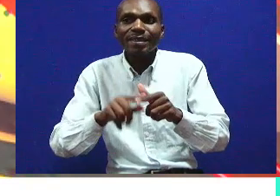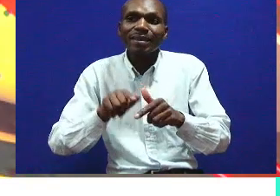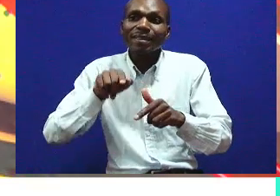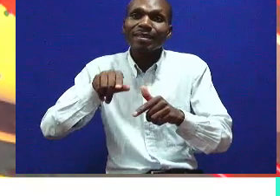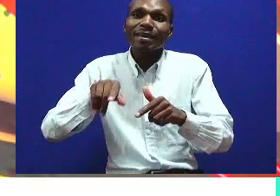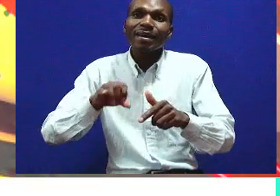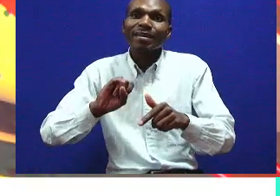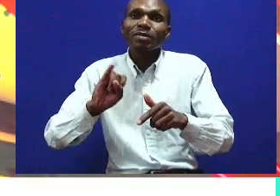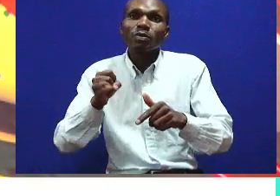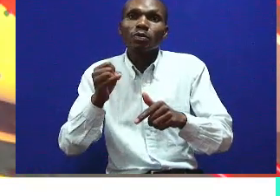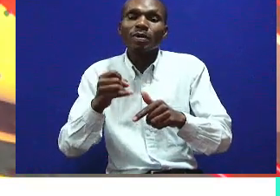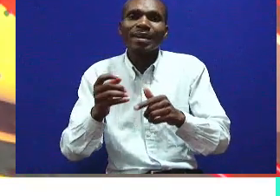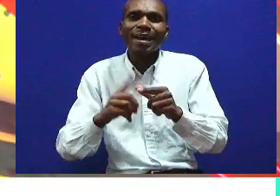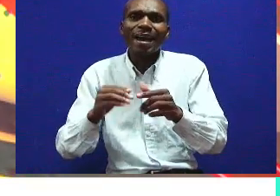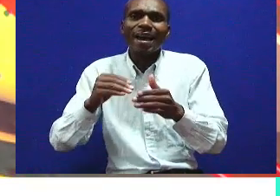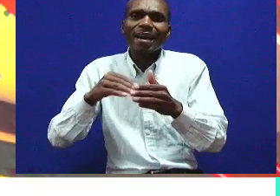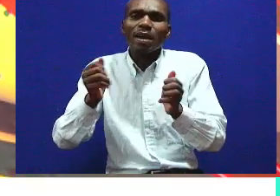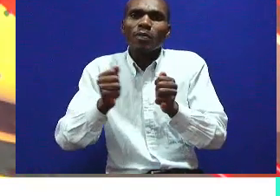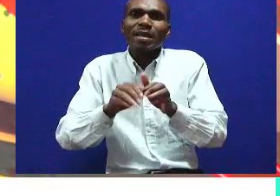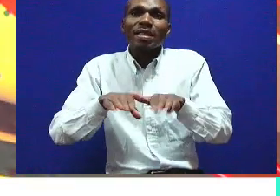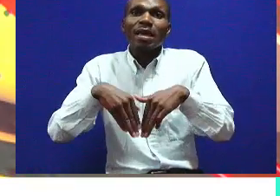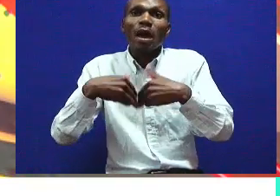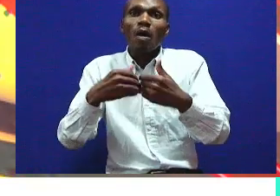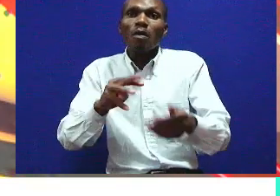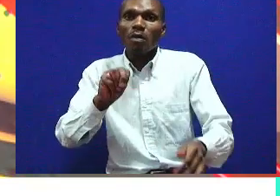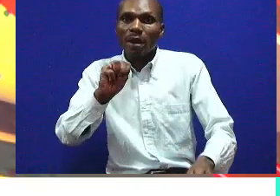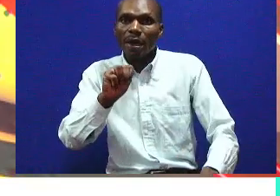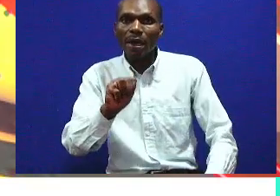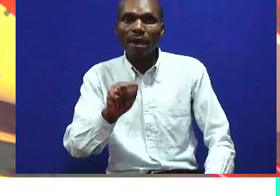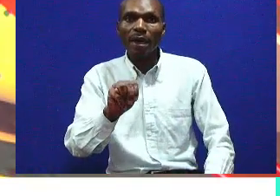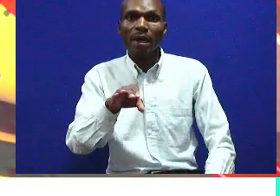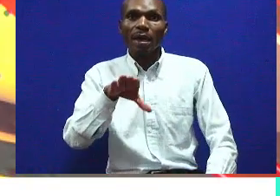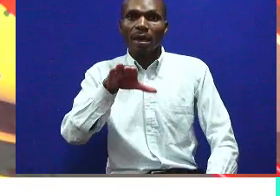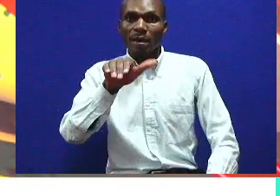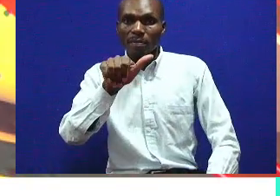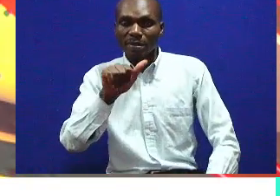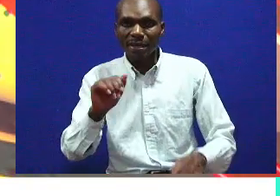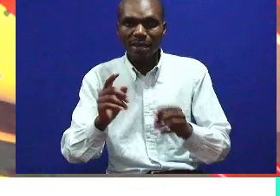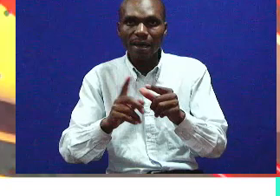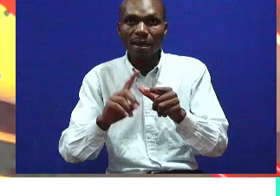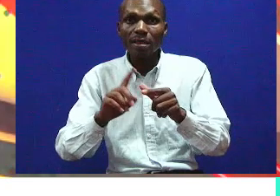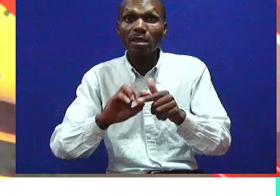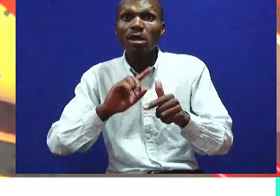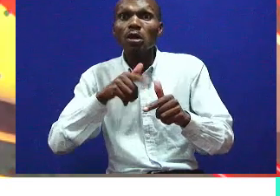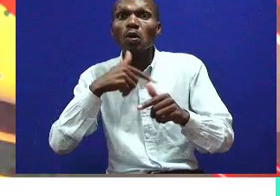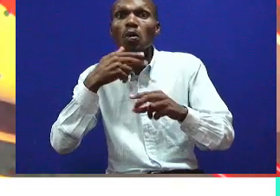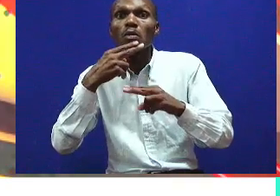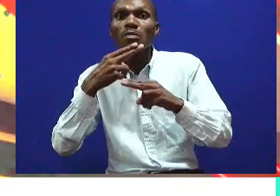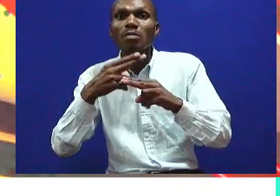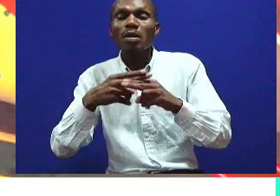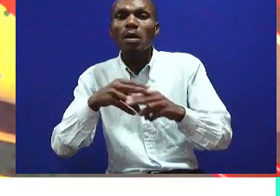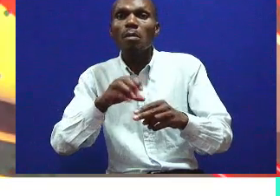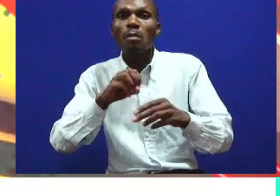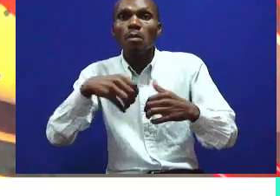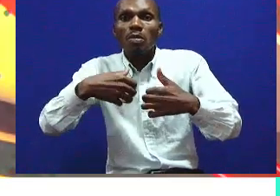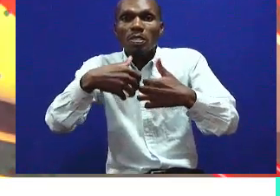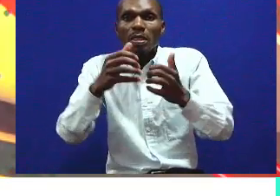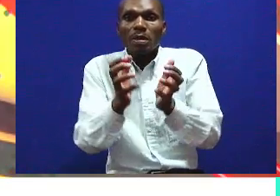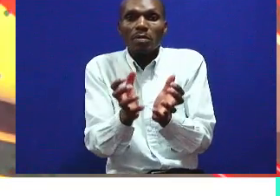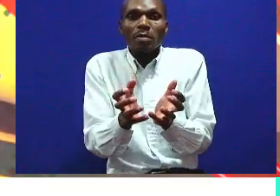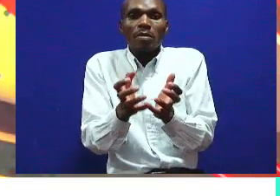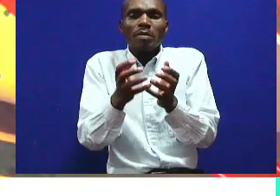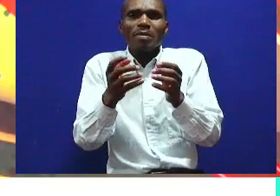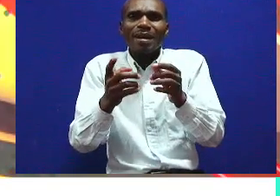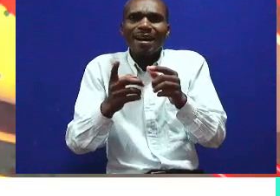ime yebunge yo anenegoro yomu MCB Wodi yo Ishmael Matundura yomanyika inevu na omongo korengana na vuoni go